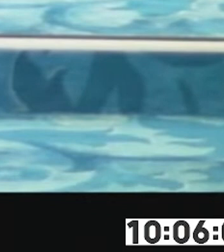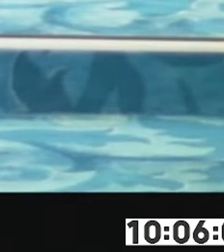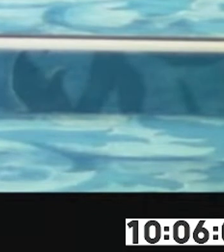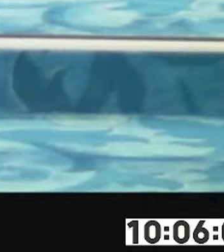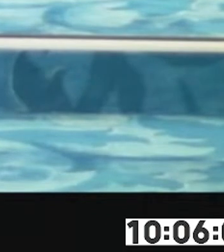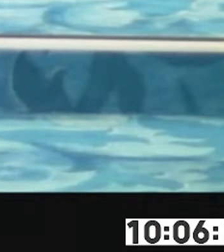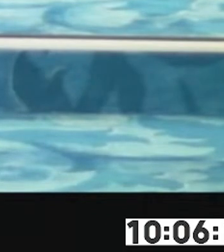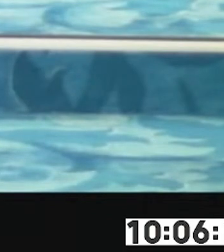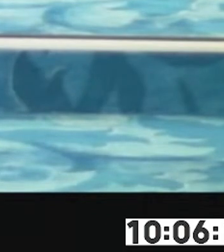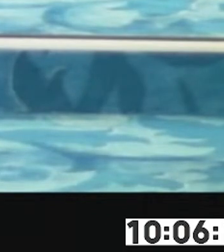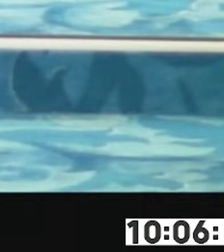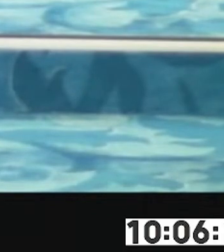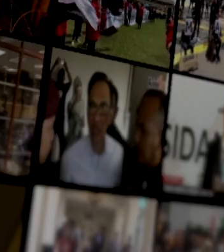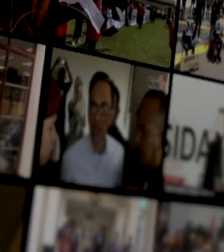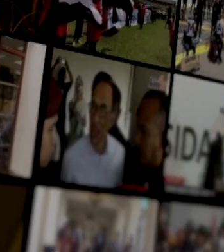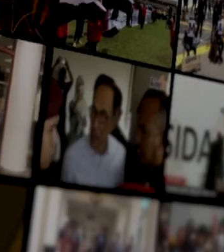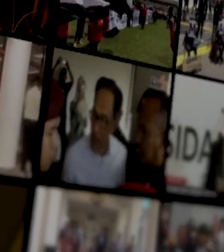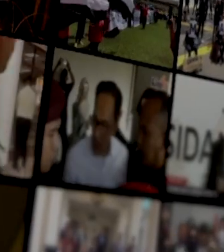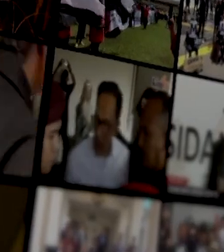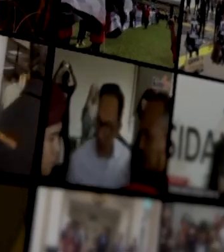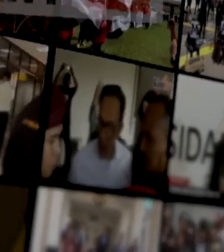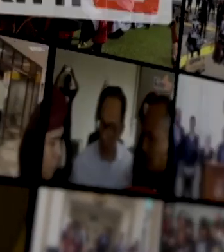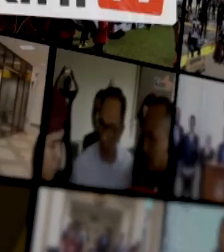stigma Tan yang di-pertua